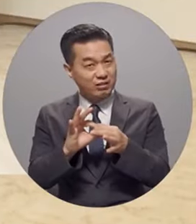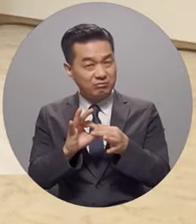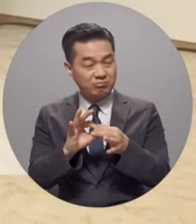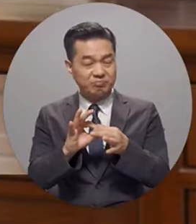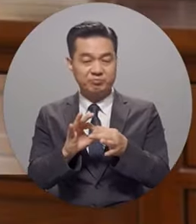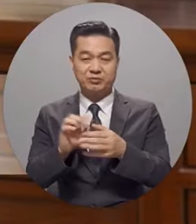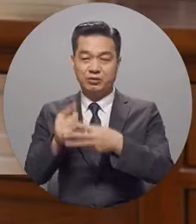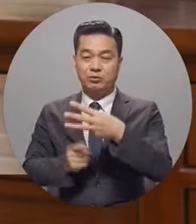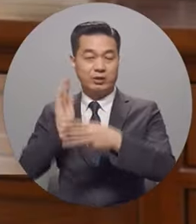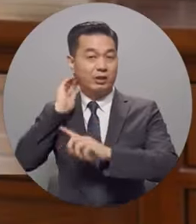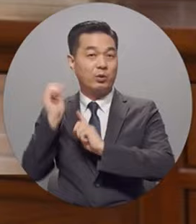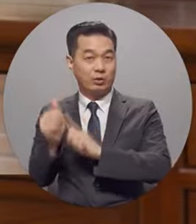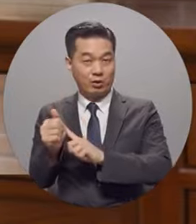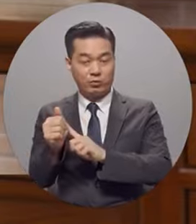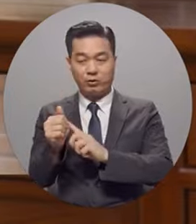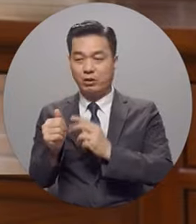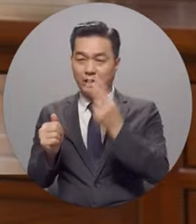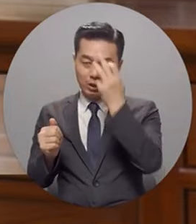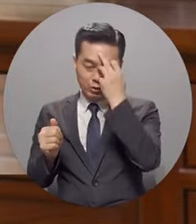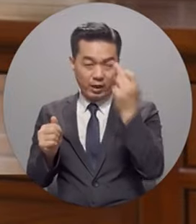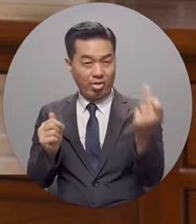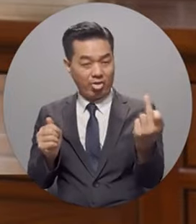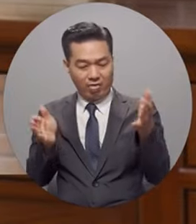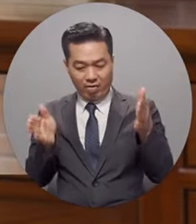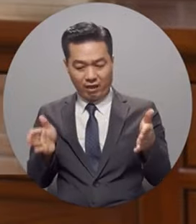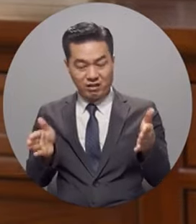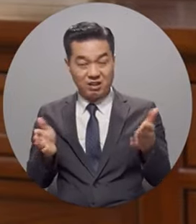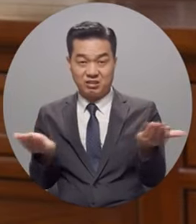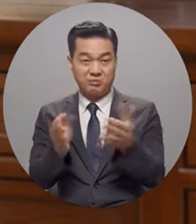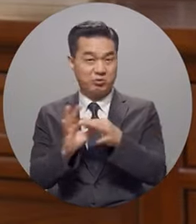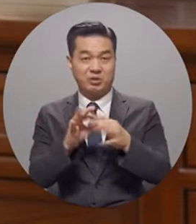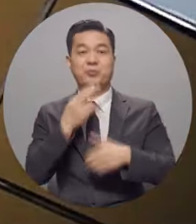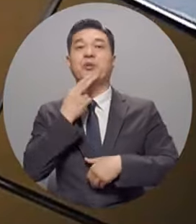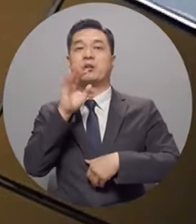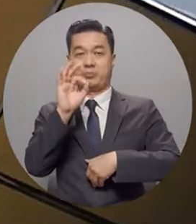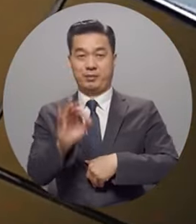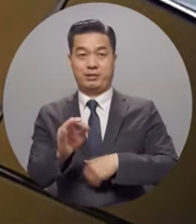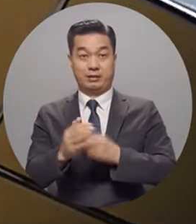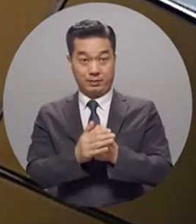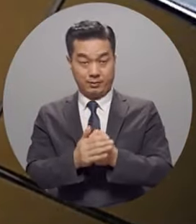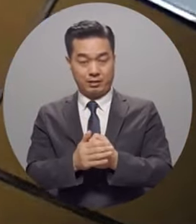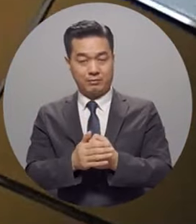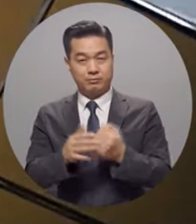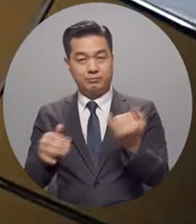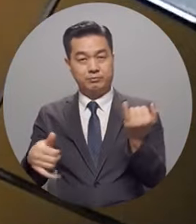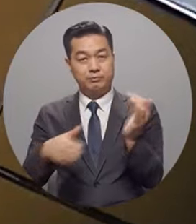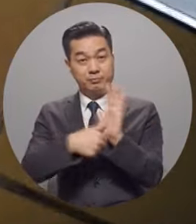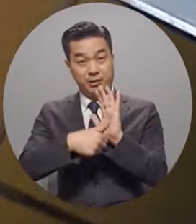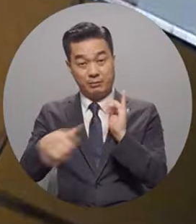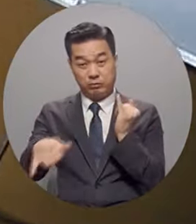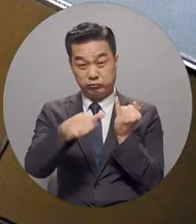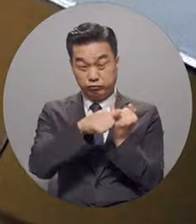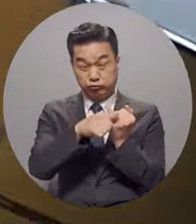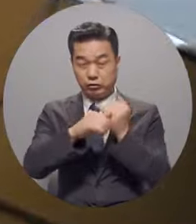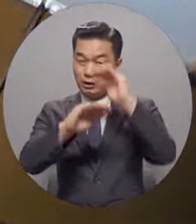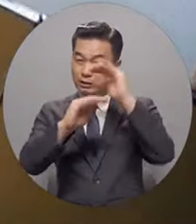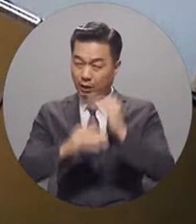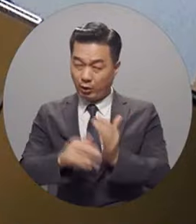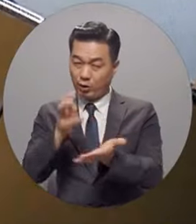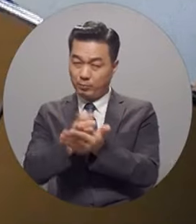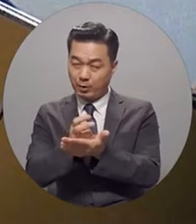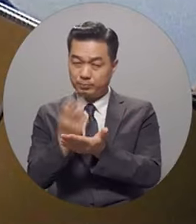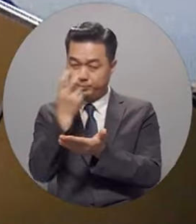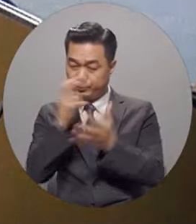윤 대통령과 최 목사의 직무 관련성이 없다고 봤습니다. 금품과 청탁 내용의 연관성, 법리 등을